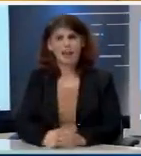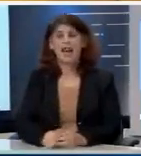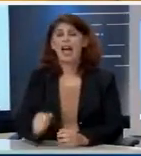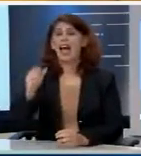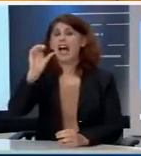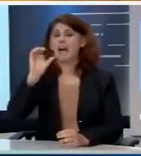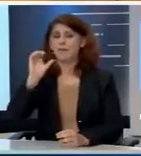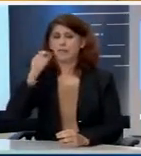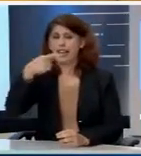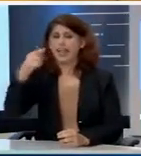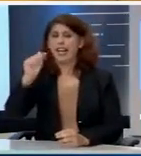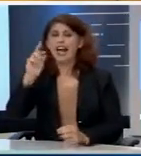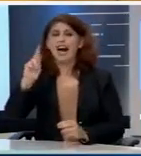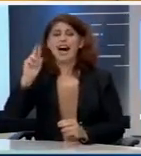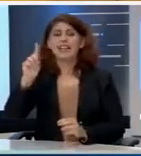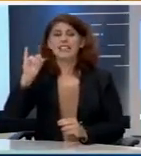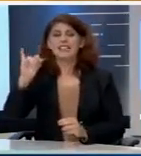Guardian